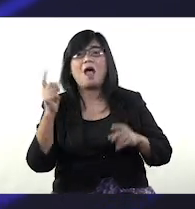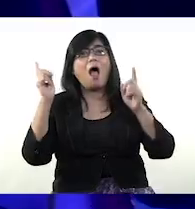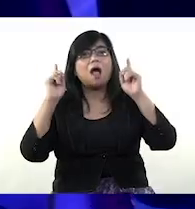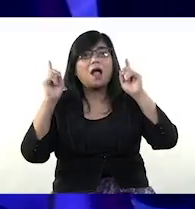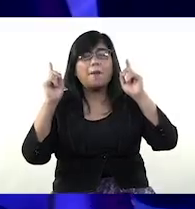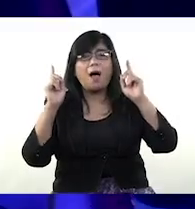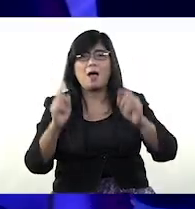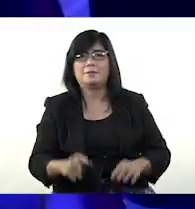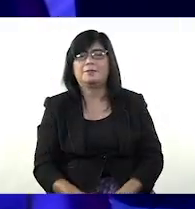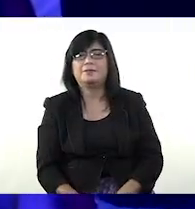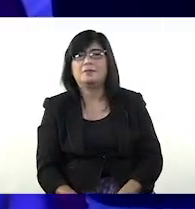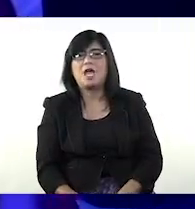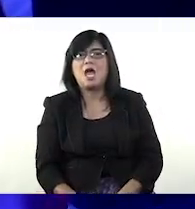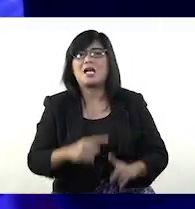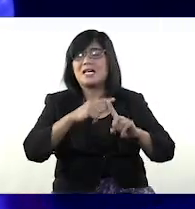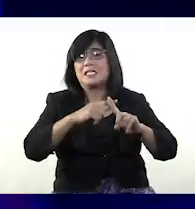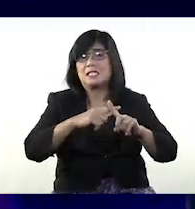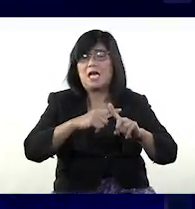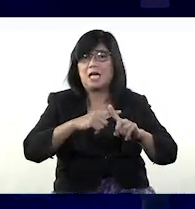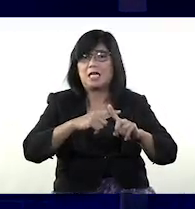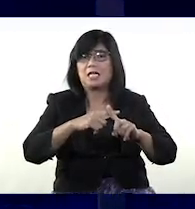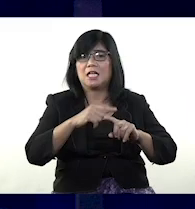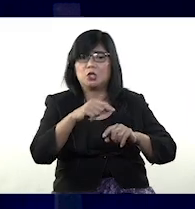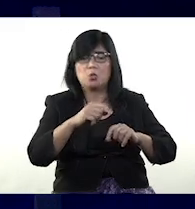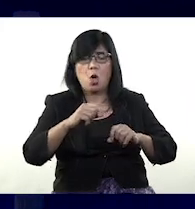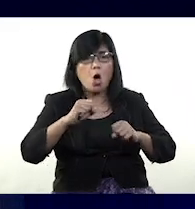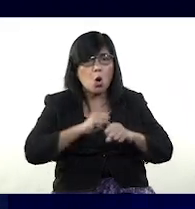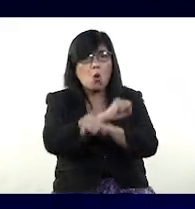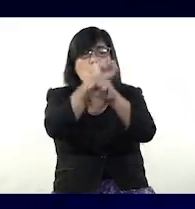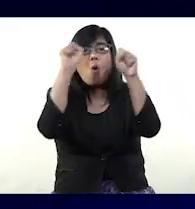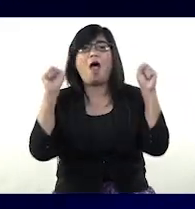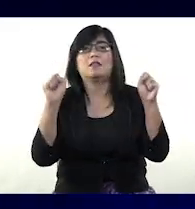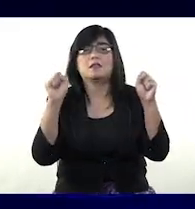Hai tapi selalu saya bilang kekristenan festiany vs Power